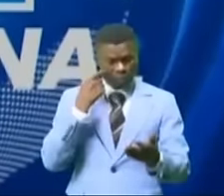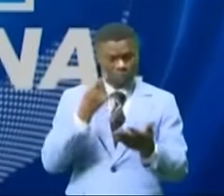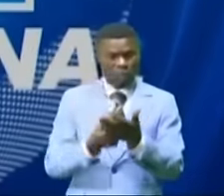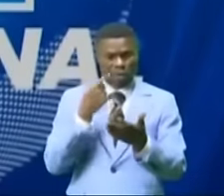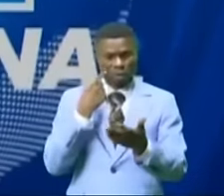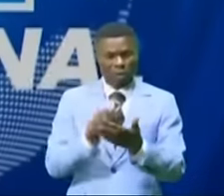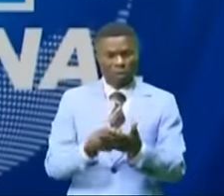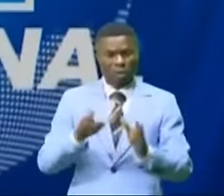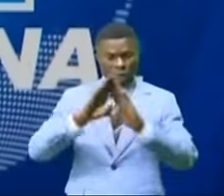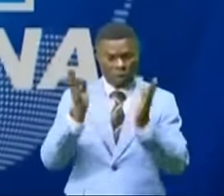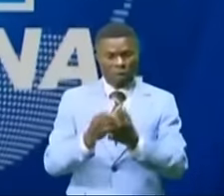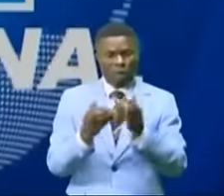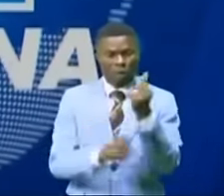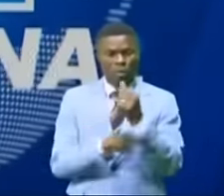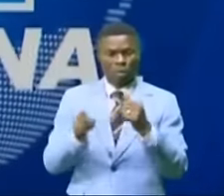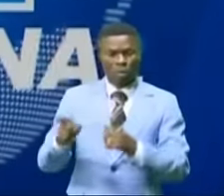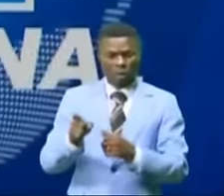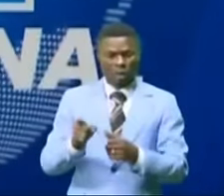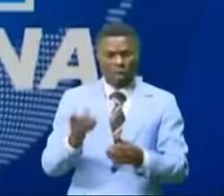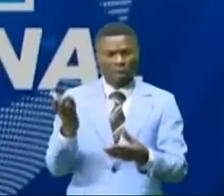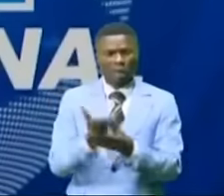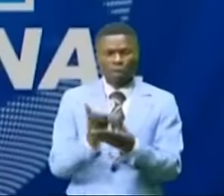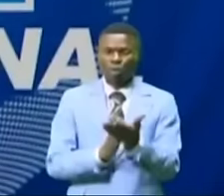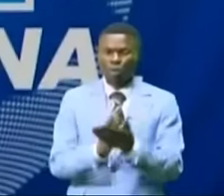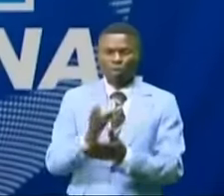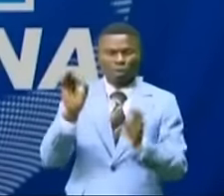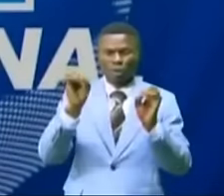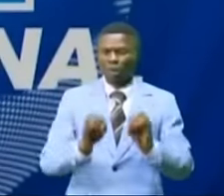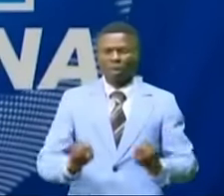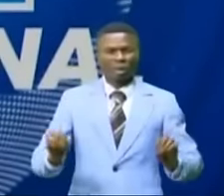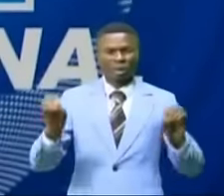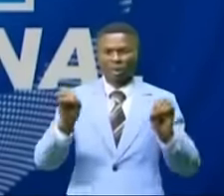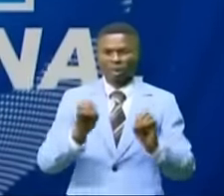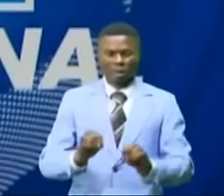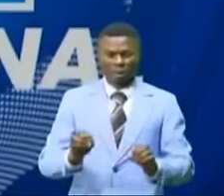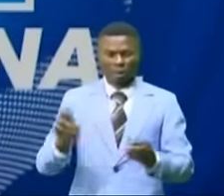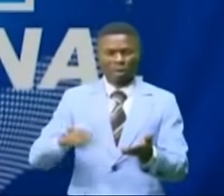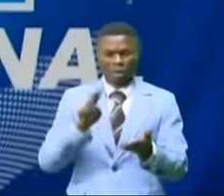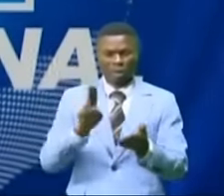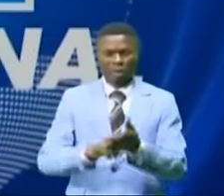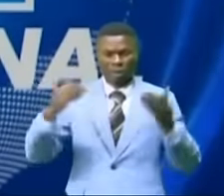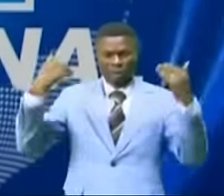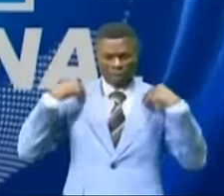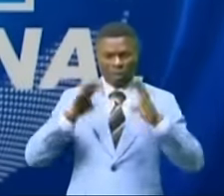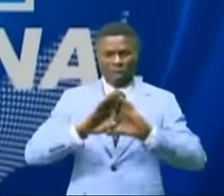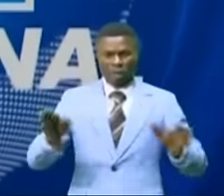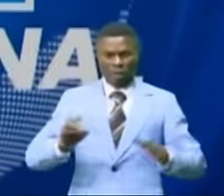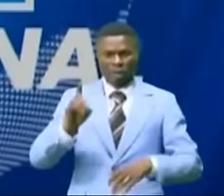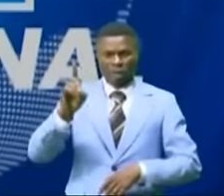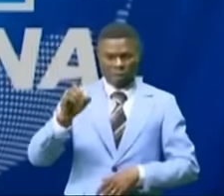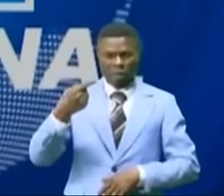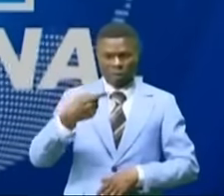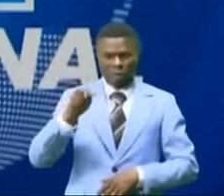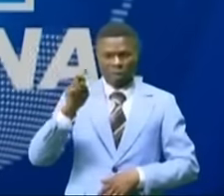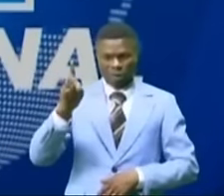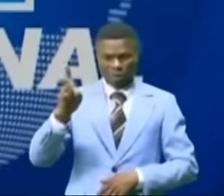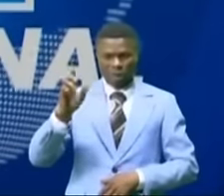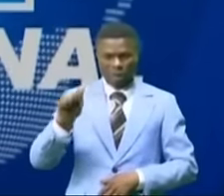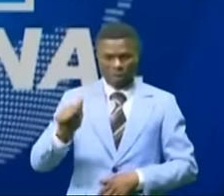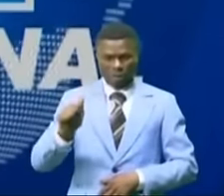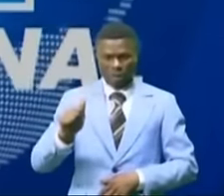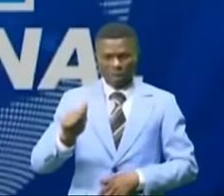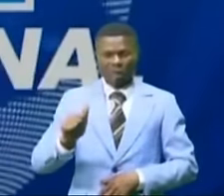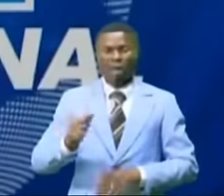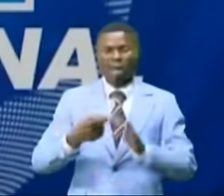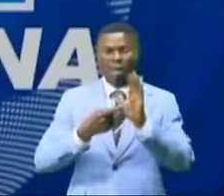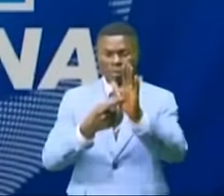constaté que toutes ces personnes ne possèdent aucun document fiable signé par l'autorité compétente de la DGDA